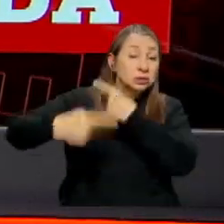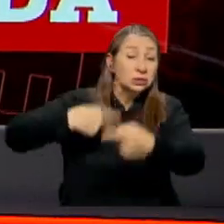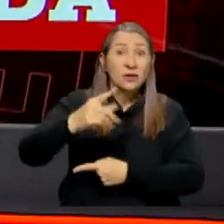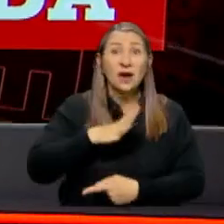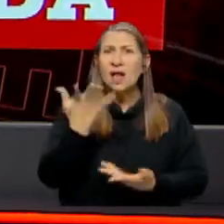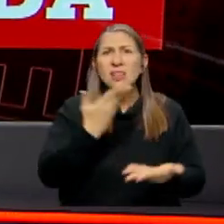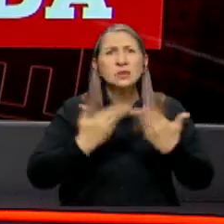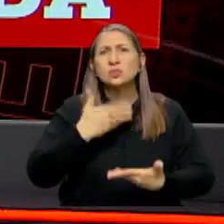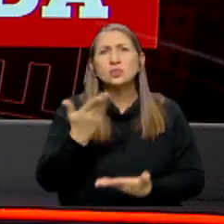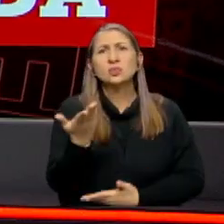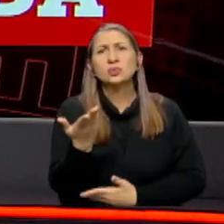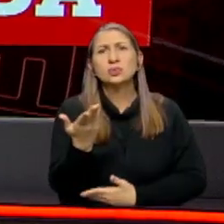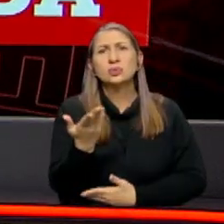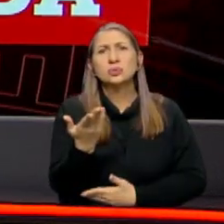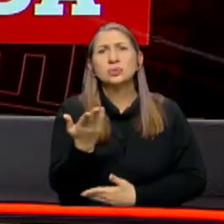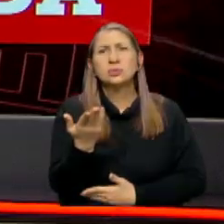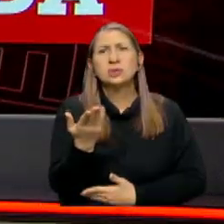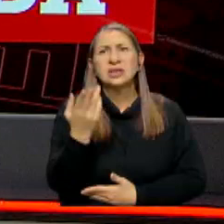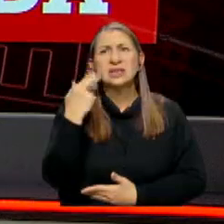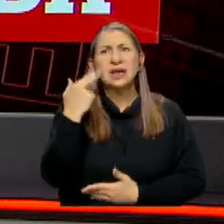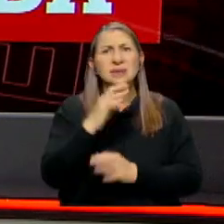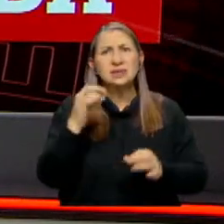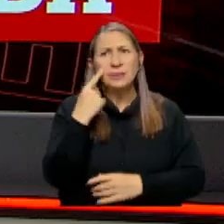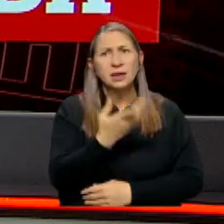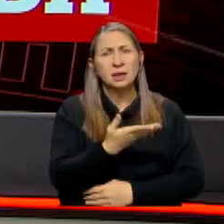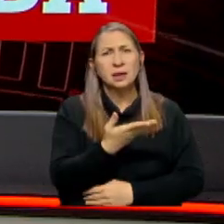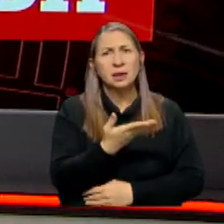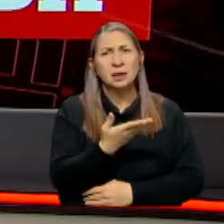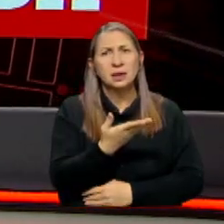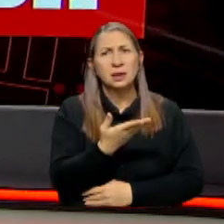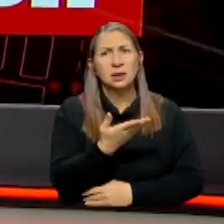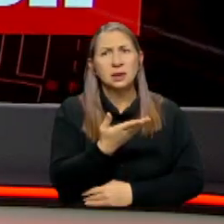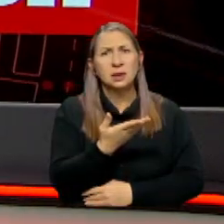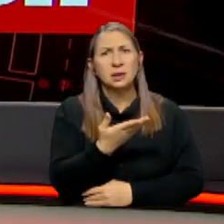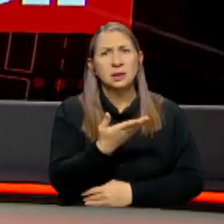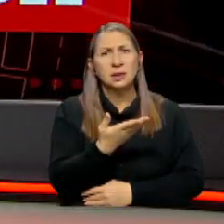siz ya terbiyesizlere bak ya